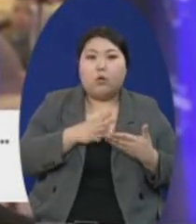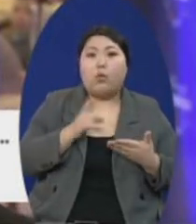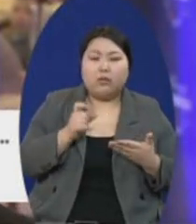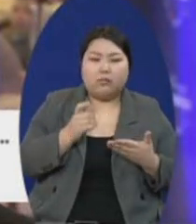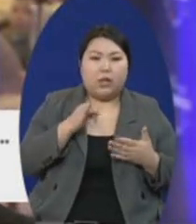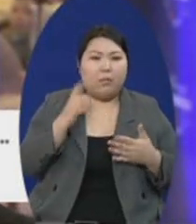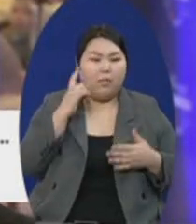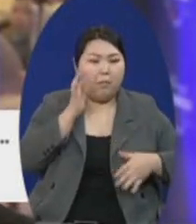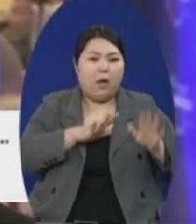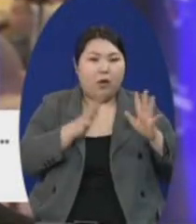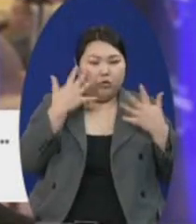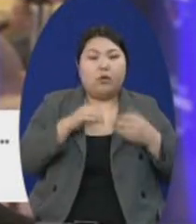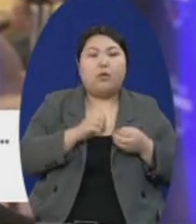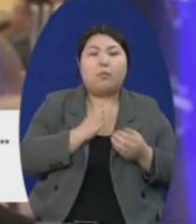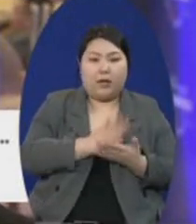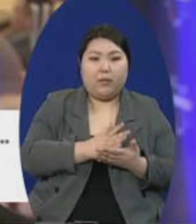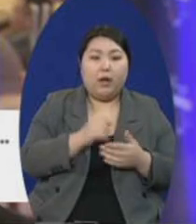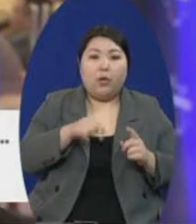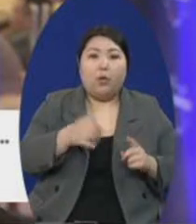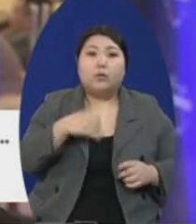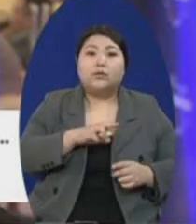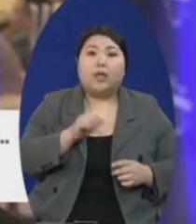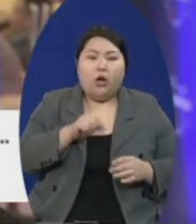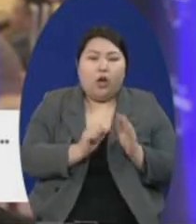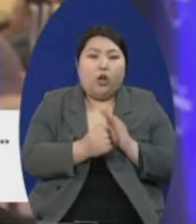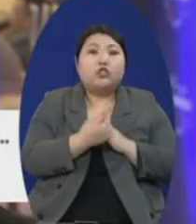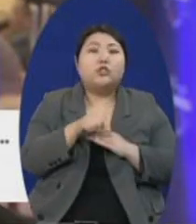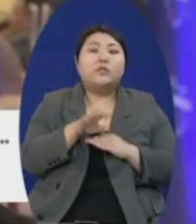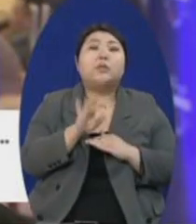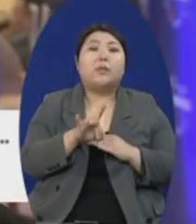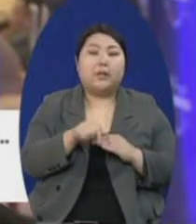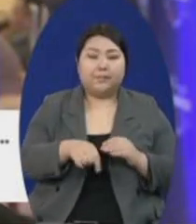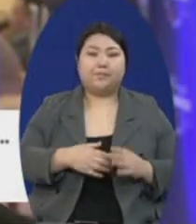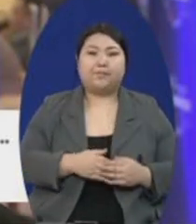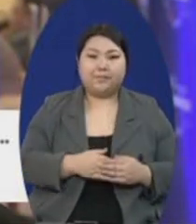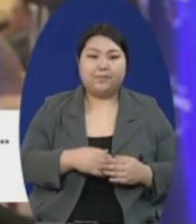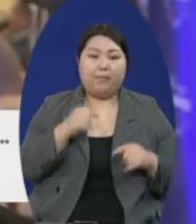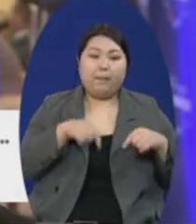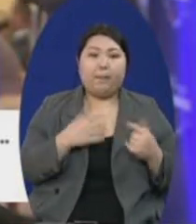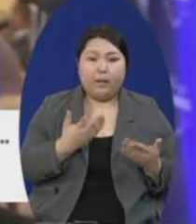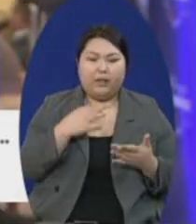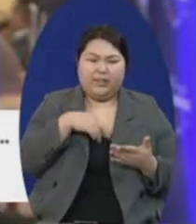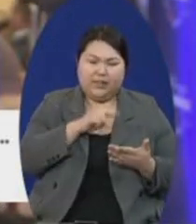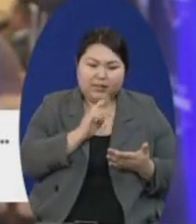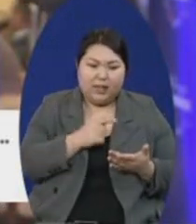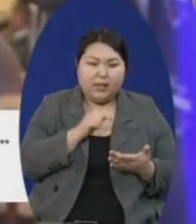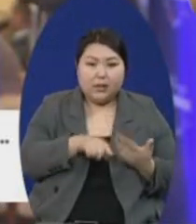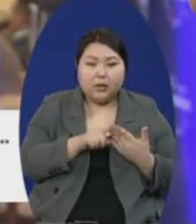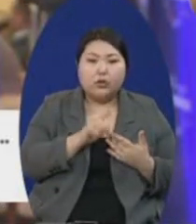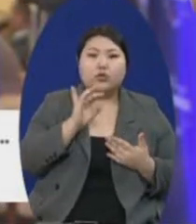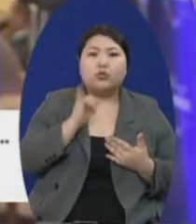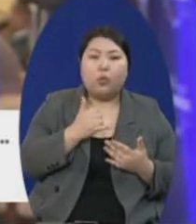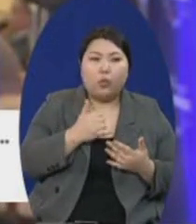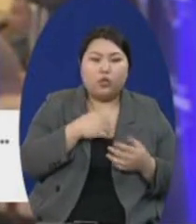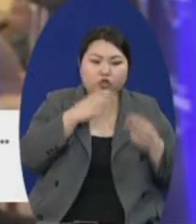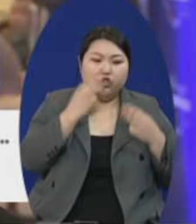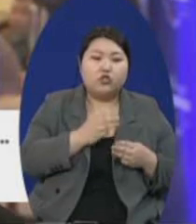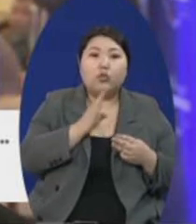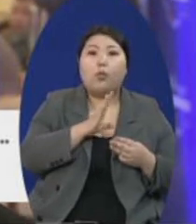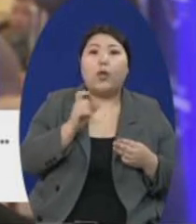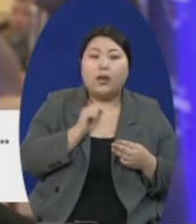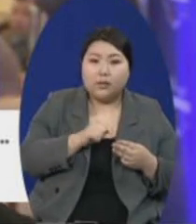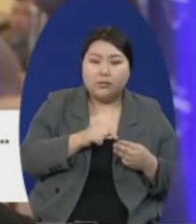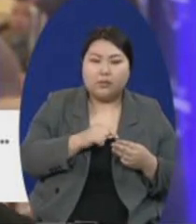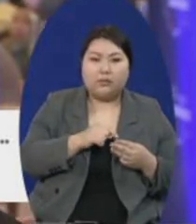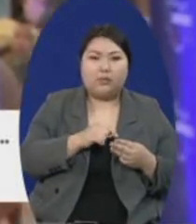ийм байлцхан байлцхан байгаа. Энэ удаагийн амжилттай болж байгаа гэдэг. Энэ бол яг юу шүтэх юм бэ? Юу шүтэх юм гэдэг